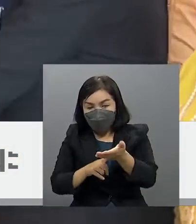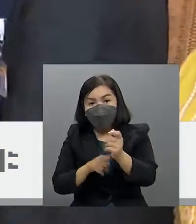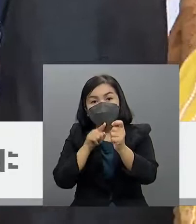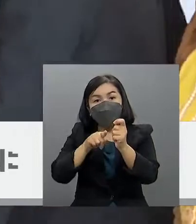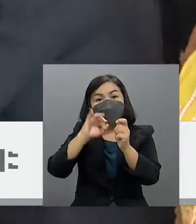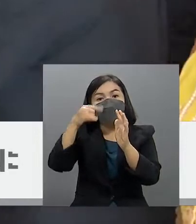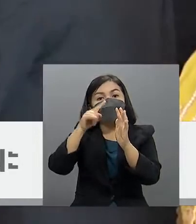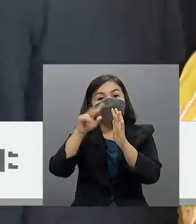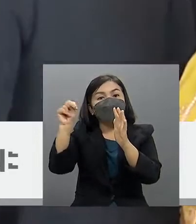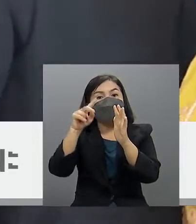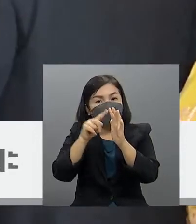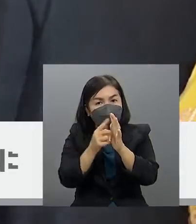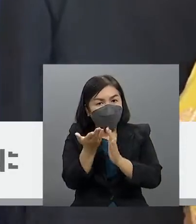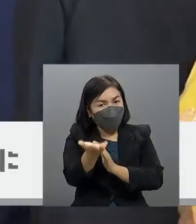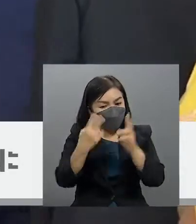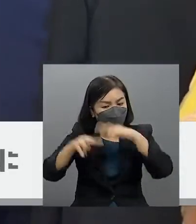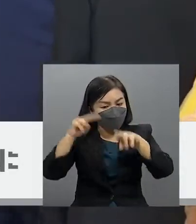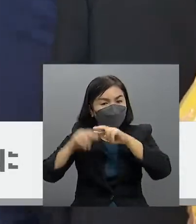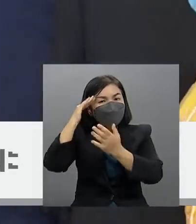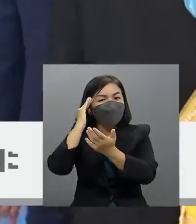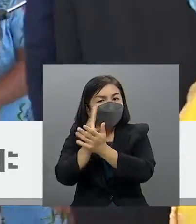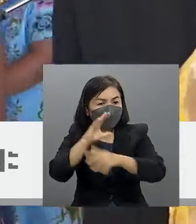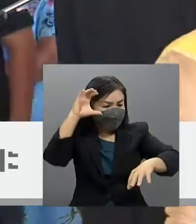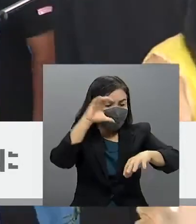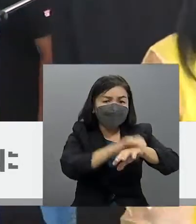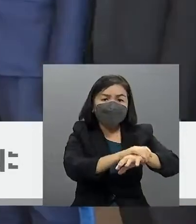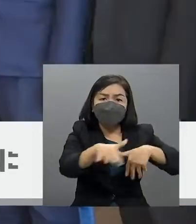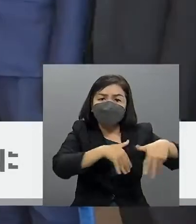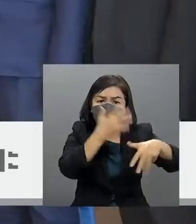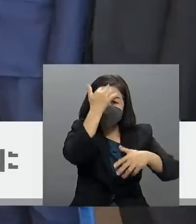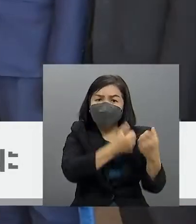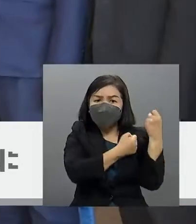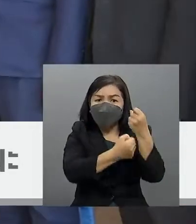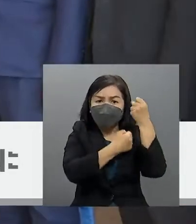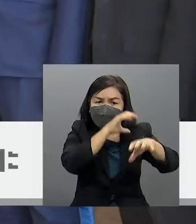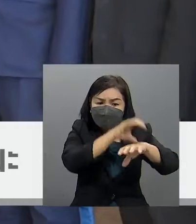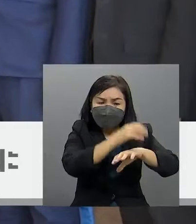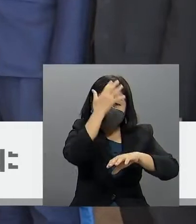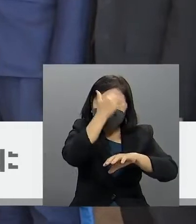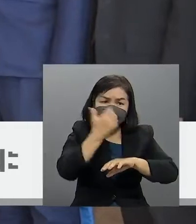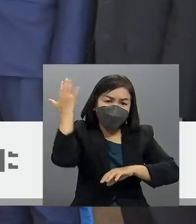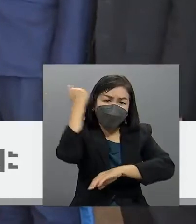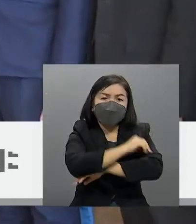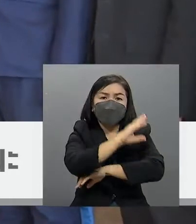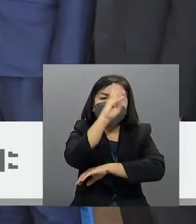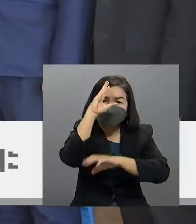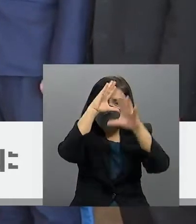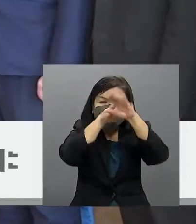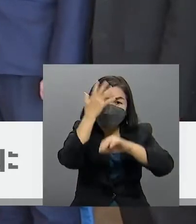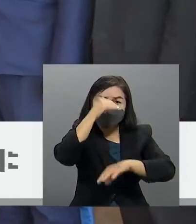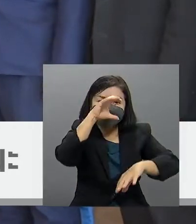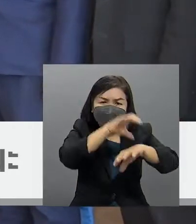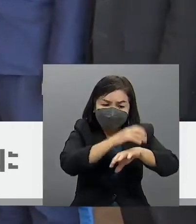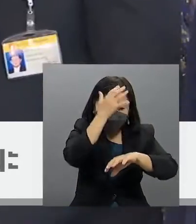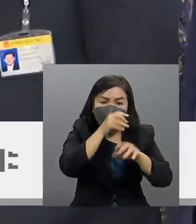ให้ตรวจสอบกรณีเจ้าหน้าที่รัฐสลายการชุมนุมกลุ่มจนะรักถิ่นเมื่อคืนวันที่6ธันวาคมที่ผ่านมาค่ะว่าขั้นตอนการดำเนินการเป็นไปต